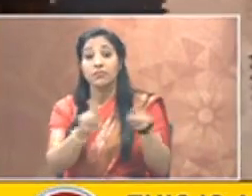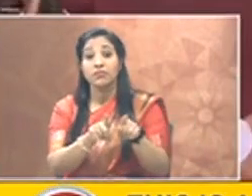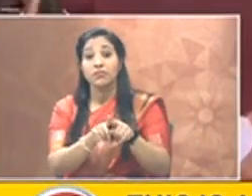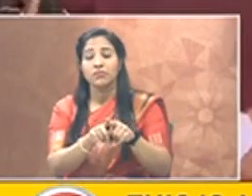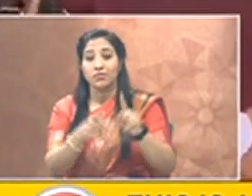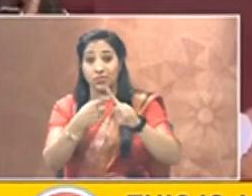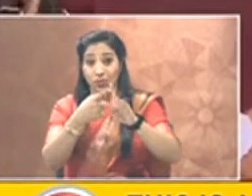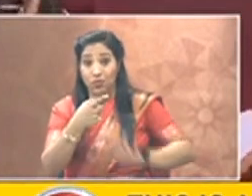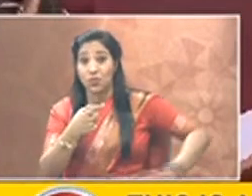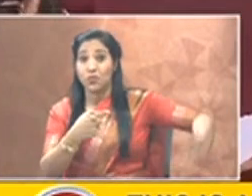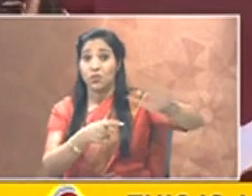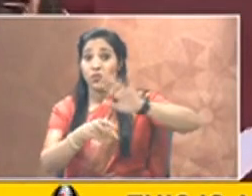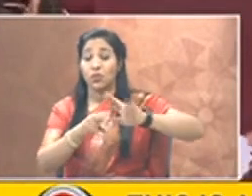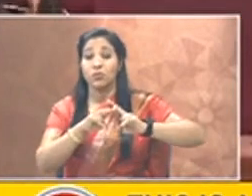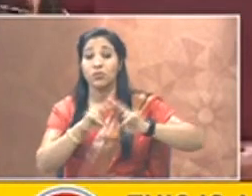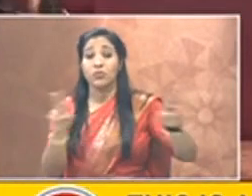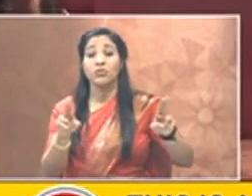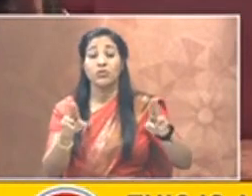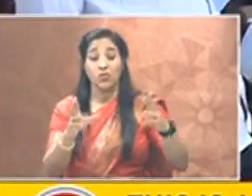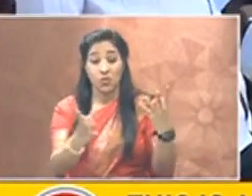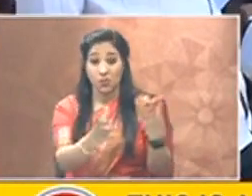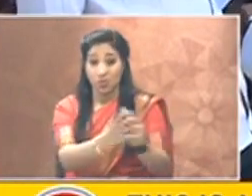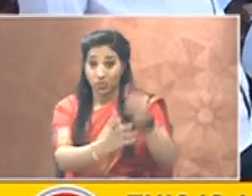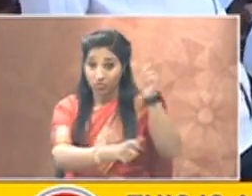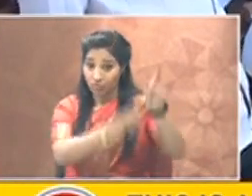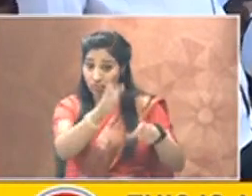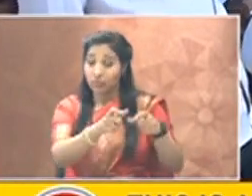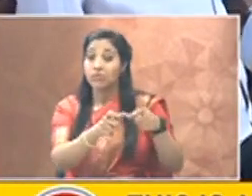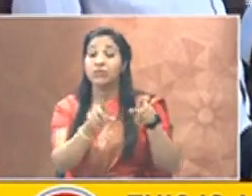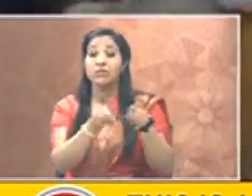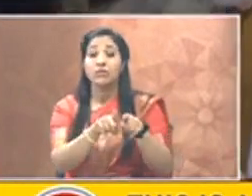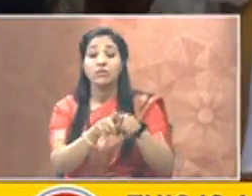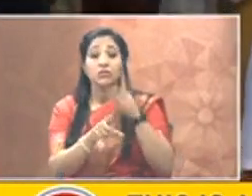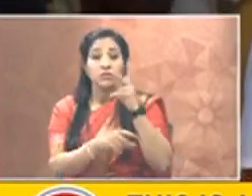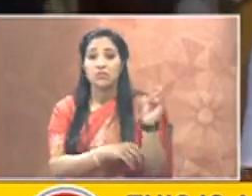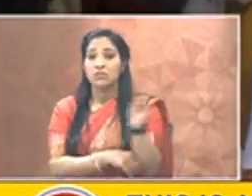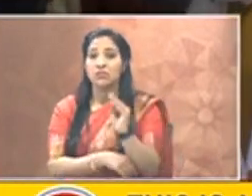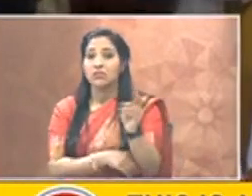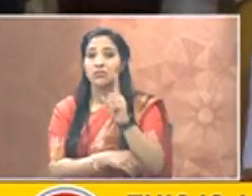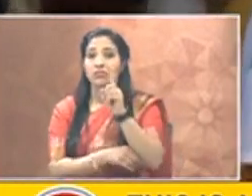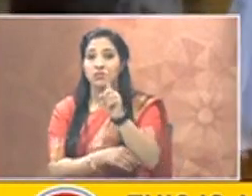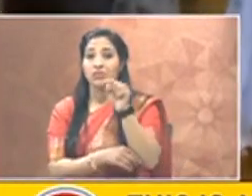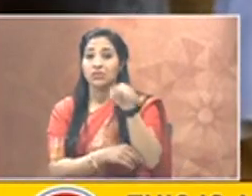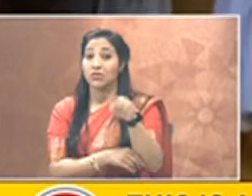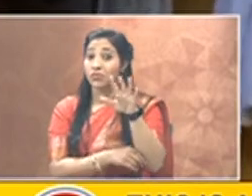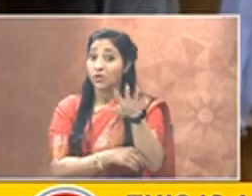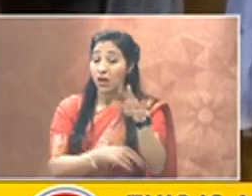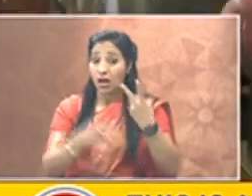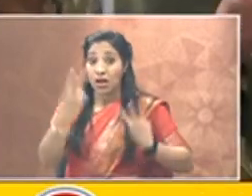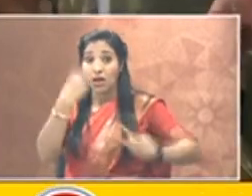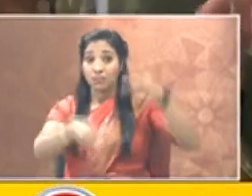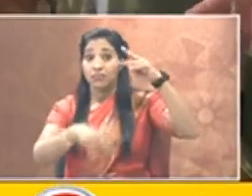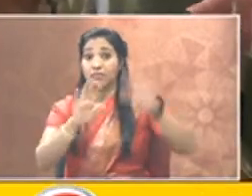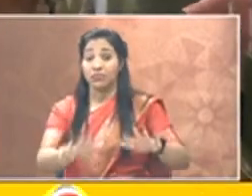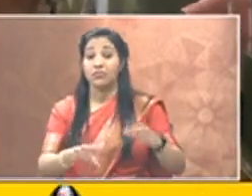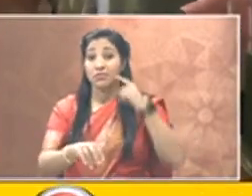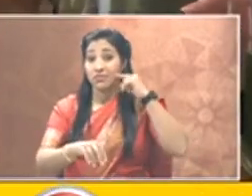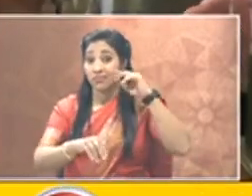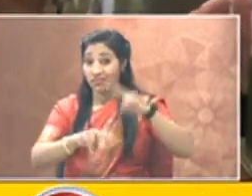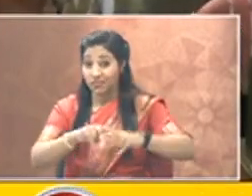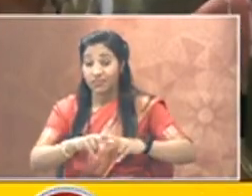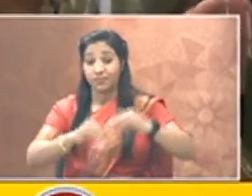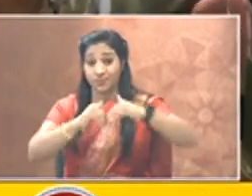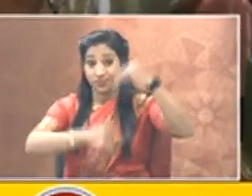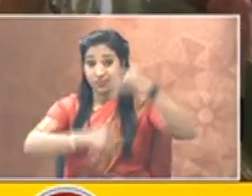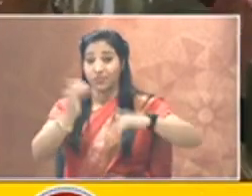पूरे यूरोप की कुल जनसंख्या से भी करीब 1.5 गुना है। अगर मतदान केंद्रों